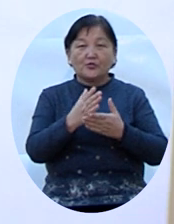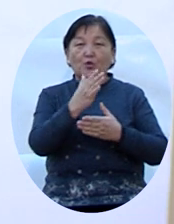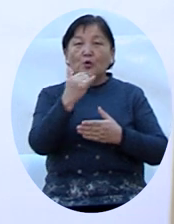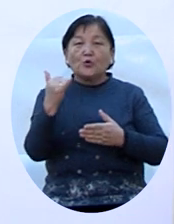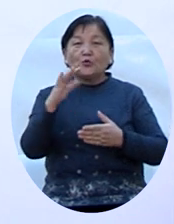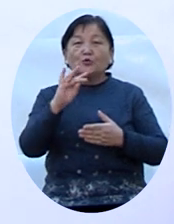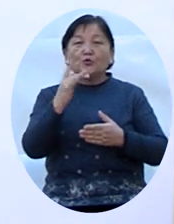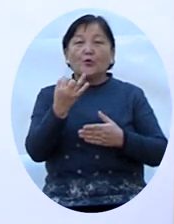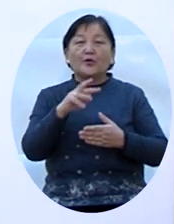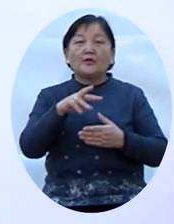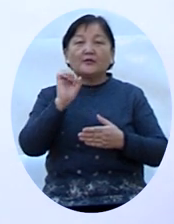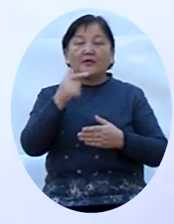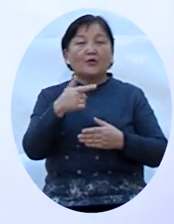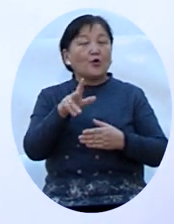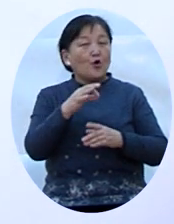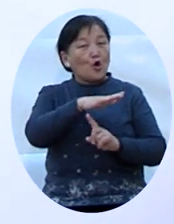орчинтой болохыг илтгэж байна.